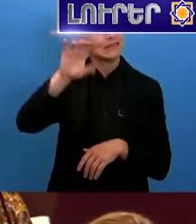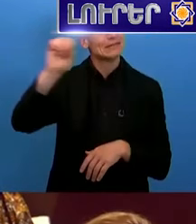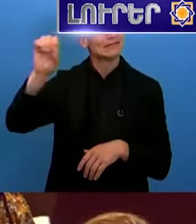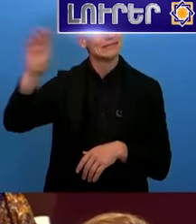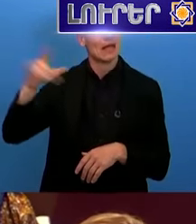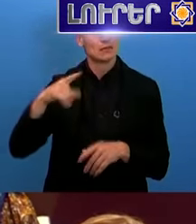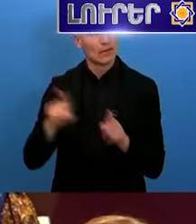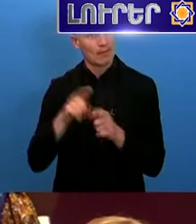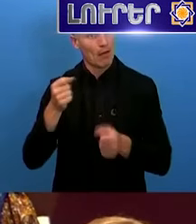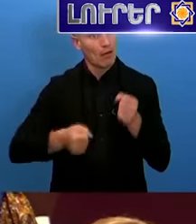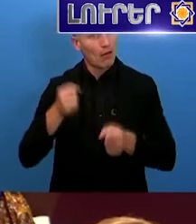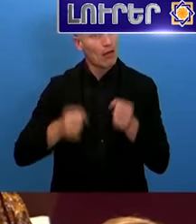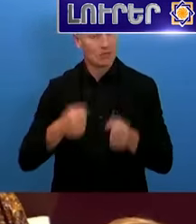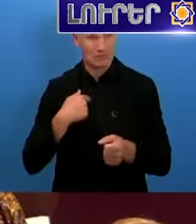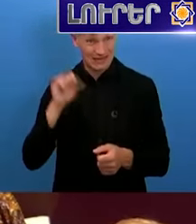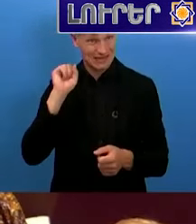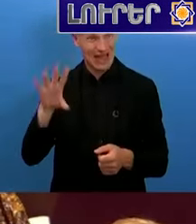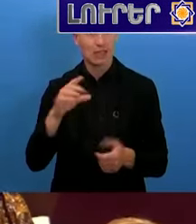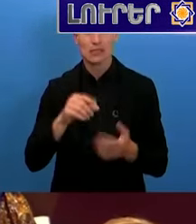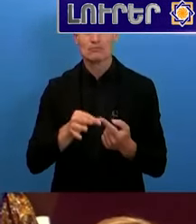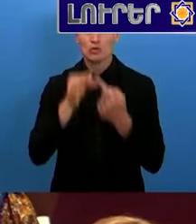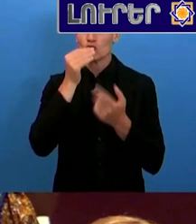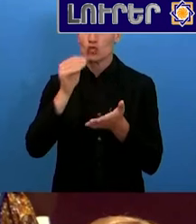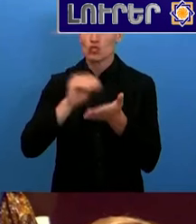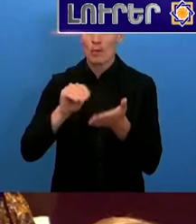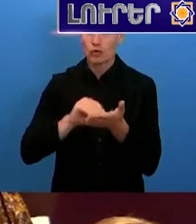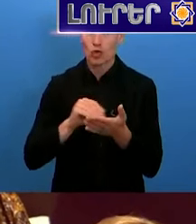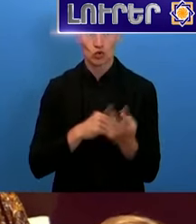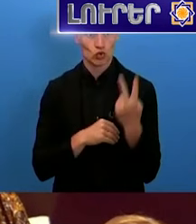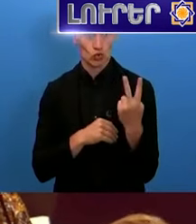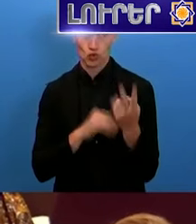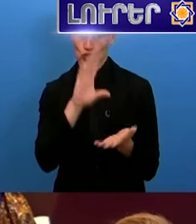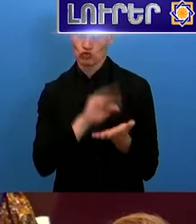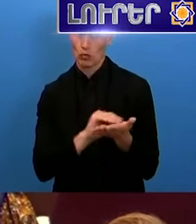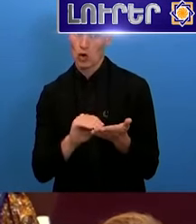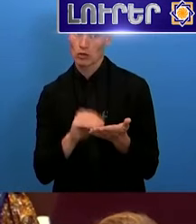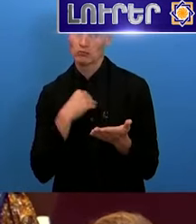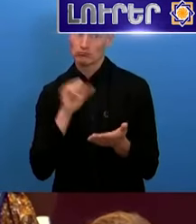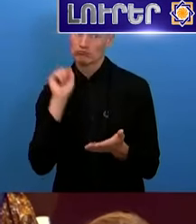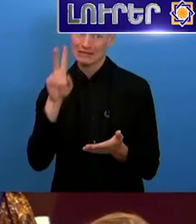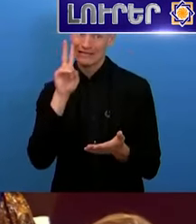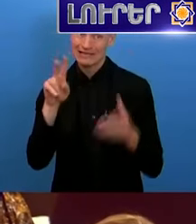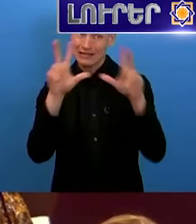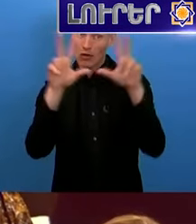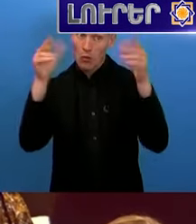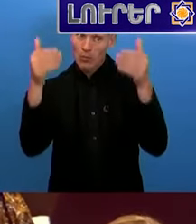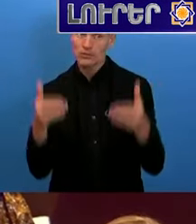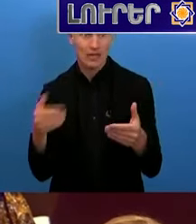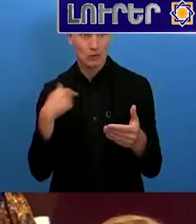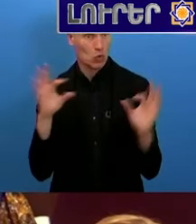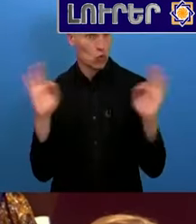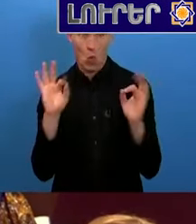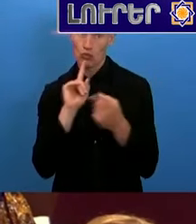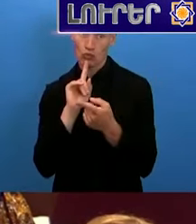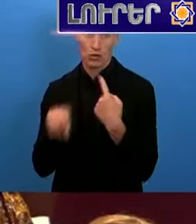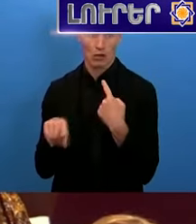դատարան ղրկելի վերաբերյալ ու շուտ քայլեր ձեռնարկելու Բաքվին պատասխանատվության ենթարկելի իրան ցեղասպանական ագրեսիային դարդան։ Սրանով